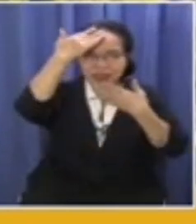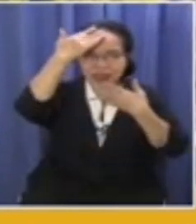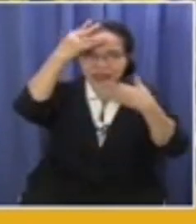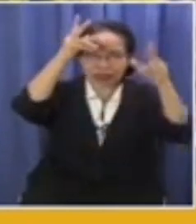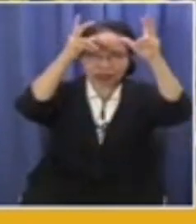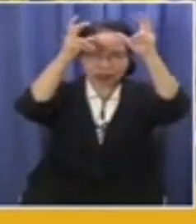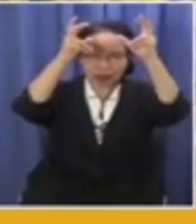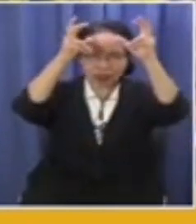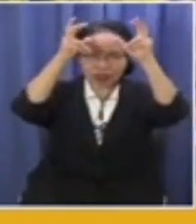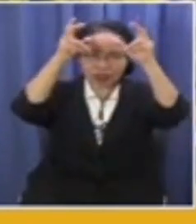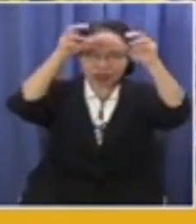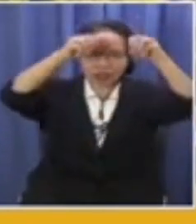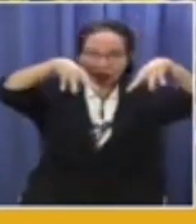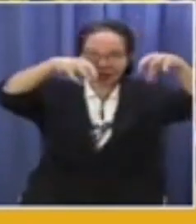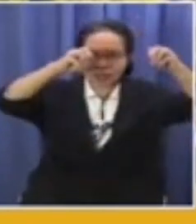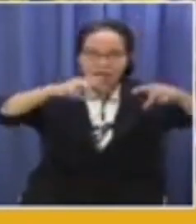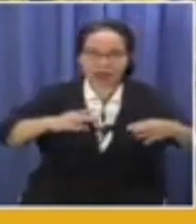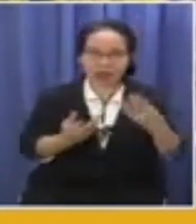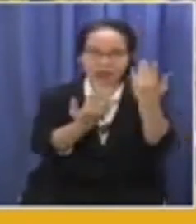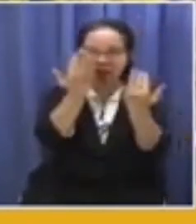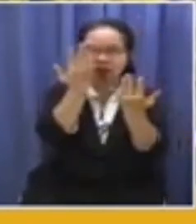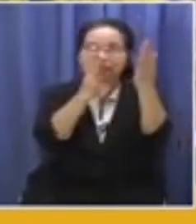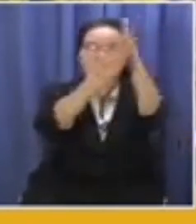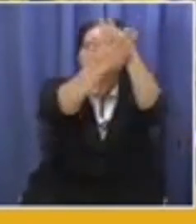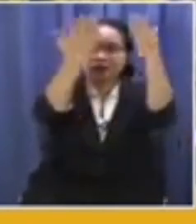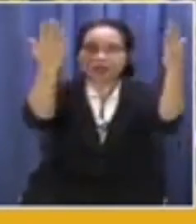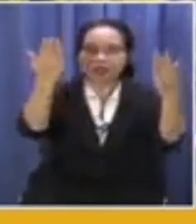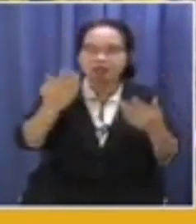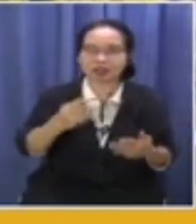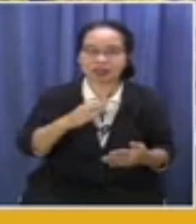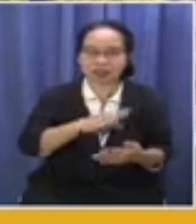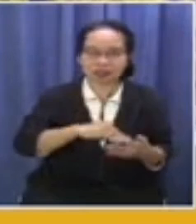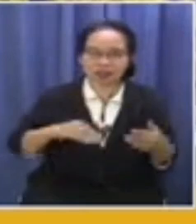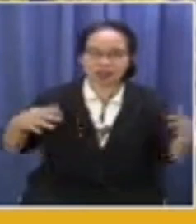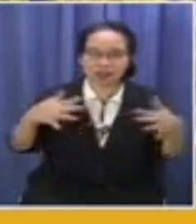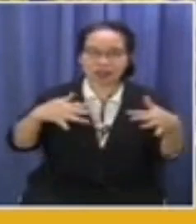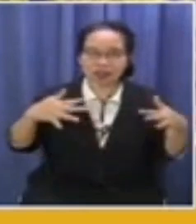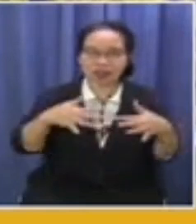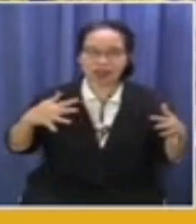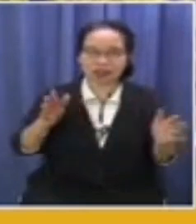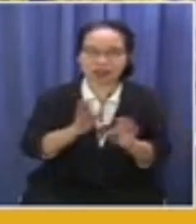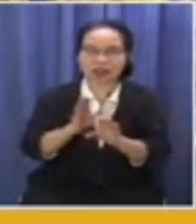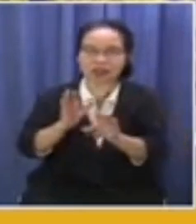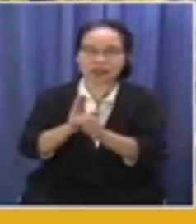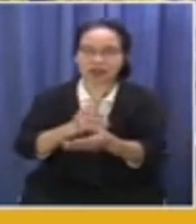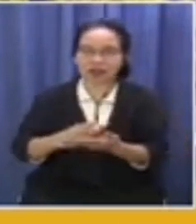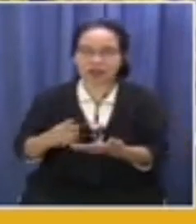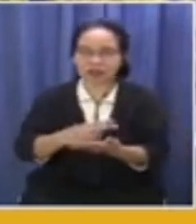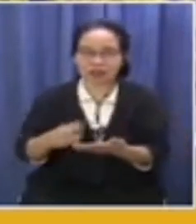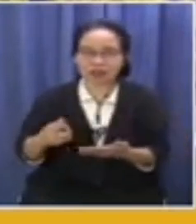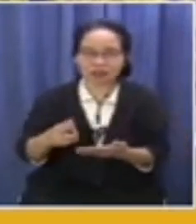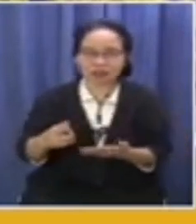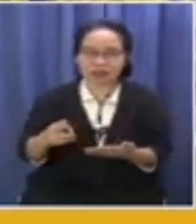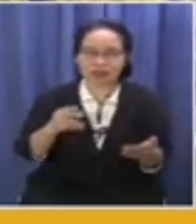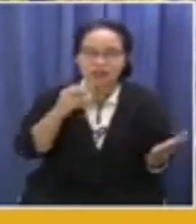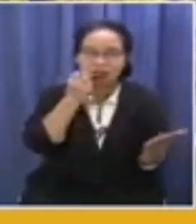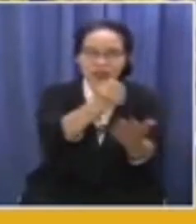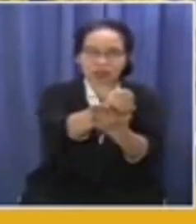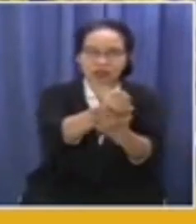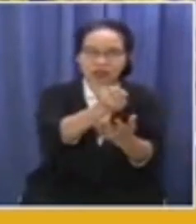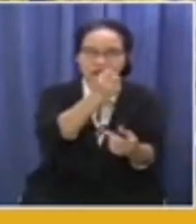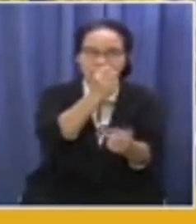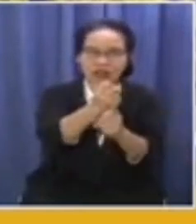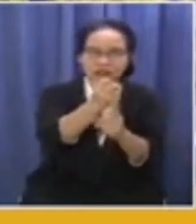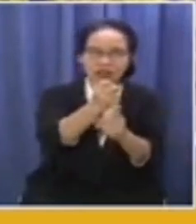niya uulan ngayon ang apoy sa langit pagk lulusob na sila Sa Bayang Banal yun yung